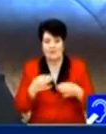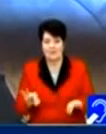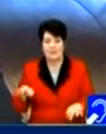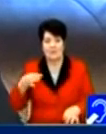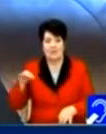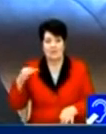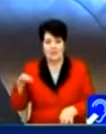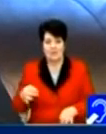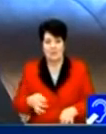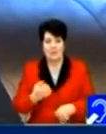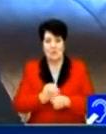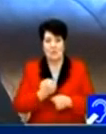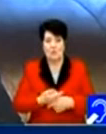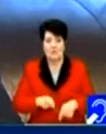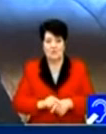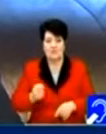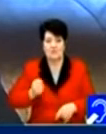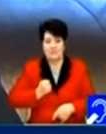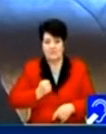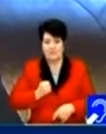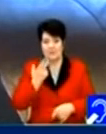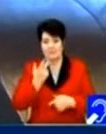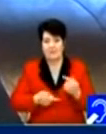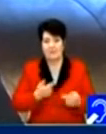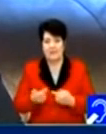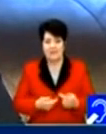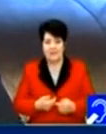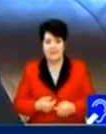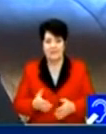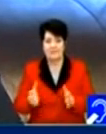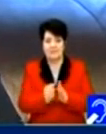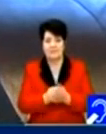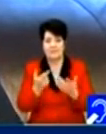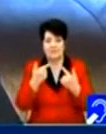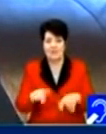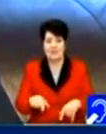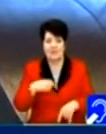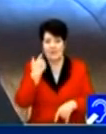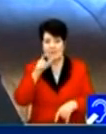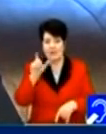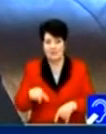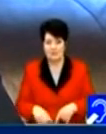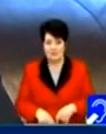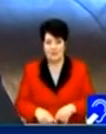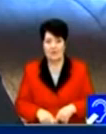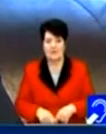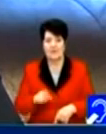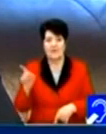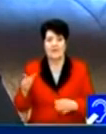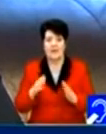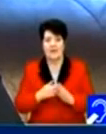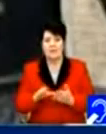autorizații. Deci lucrurile astea, din păcate, se întâmplă permanent. Am mai depistat și alte persoane care chiar au venit cu conservații de